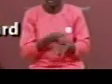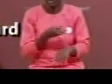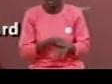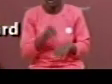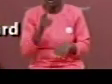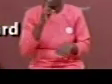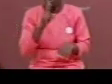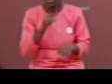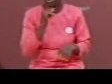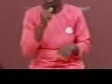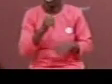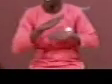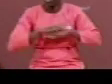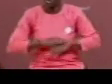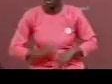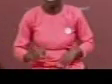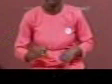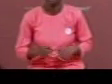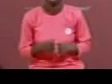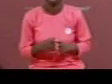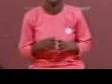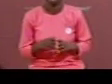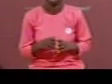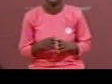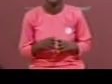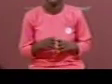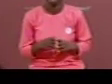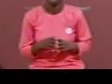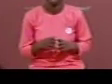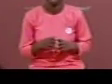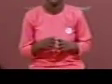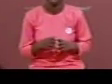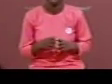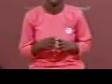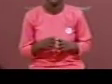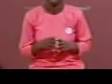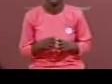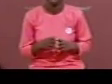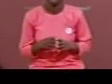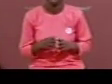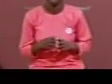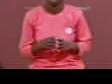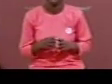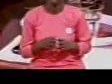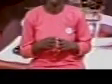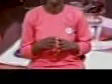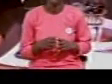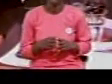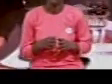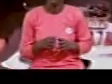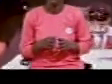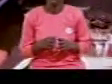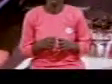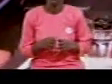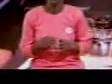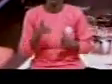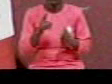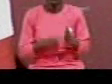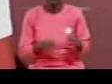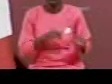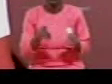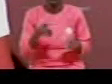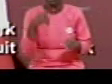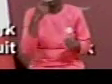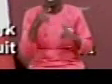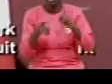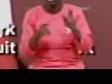بخاف عليك. وقبل ما أكون بشتغل عند حضرتك إحنا كنا أصحاب وحضرتك كنت بتسمع ليا. عايز تقول إيه يعني؟